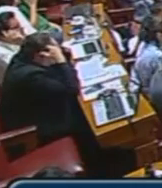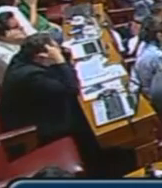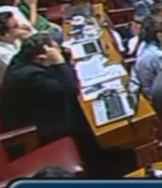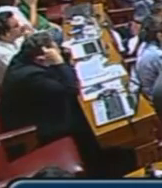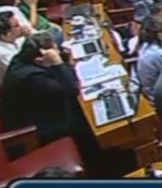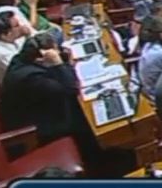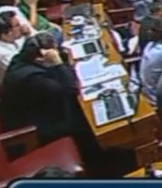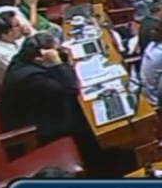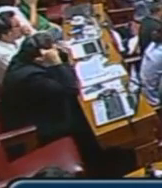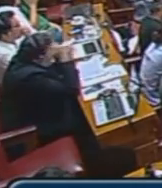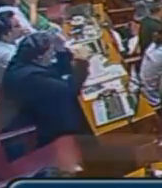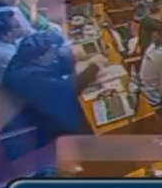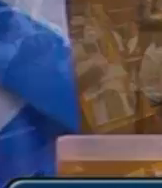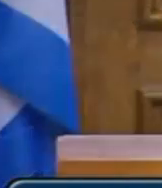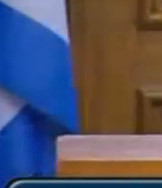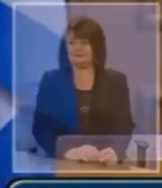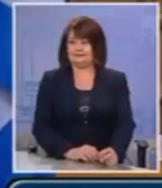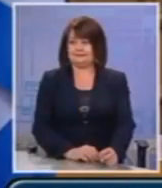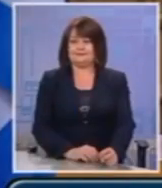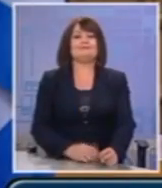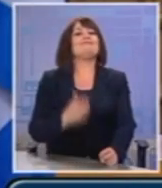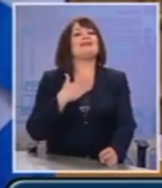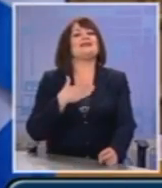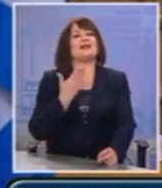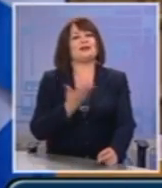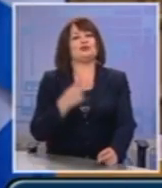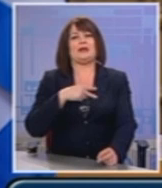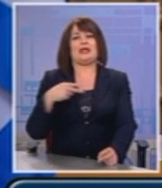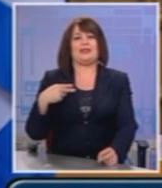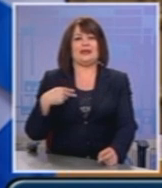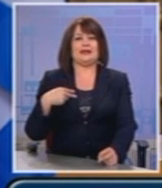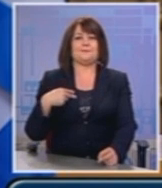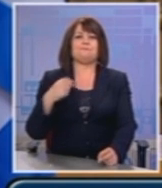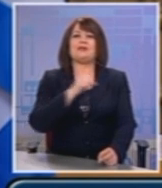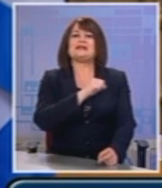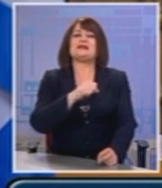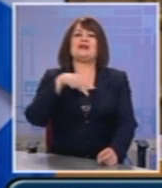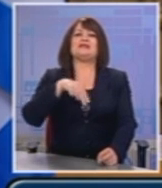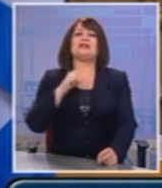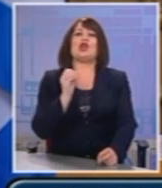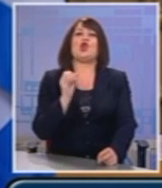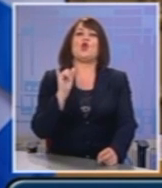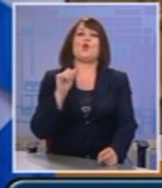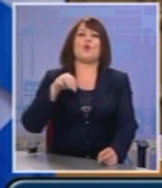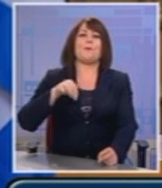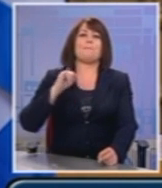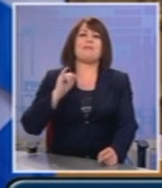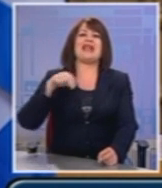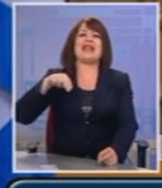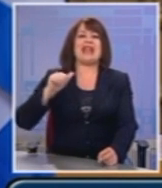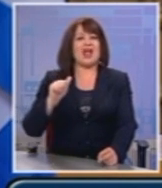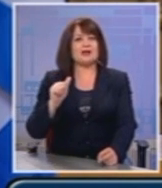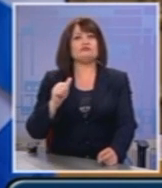ευχαριστώ ευχαριστούμε πολύ τον καθηγητή κύριο σεφα λούμινα για αυτήν την